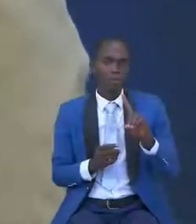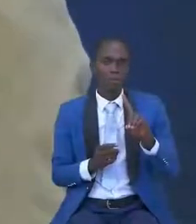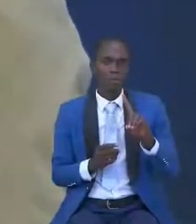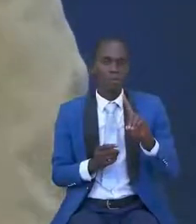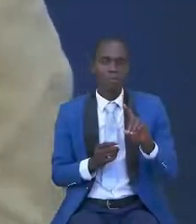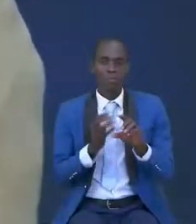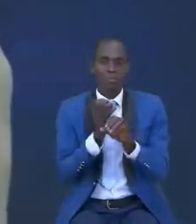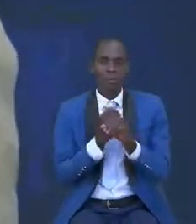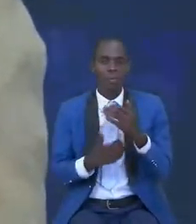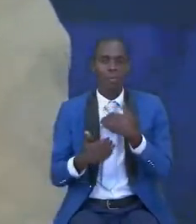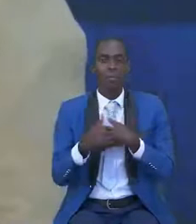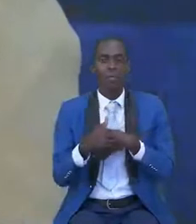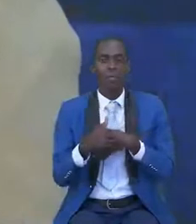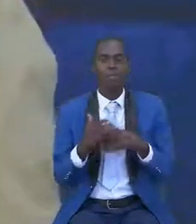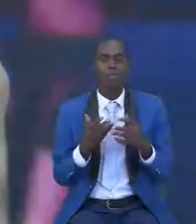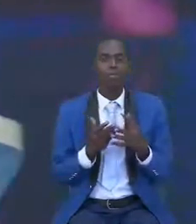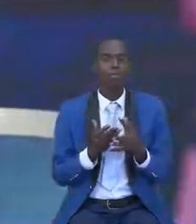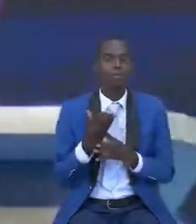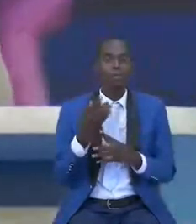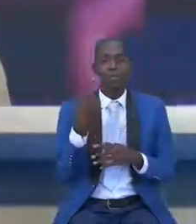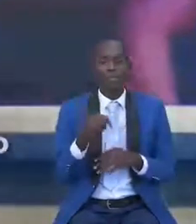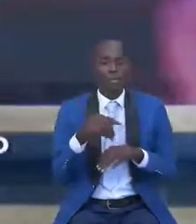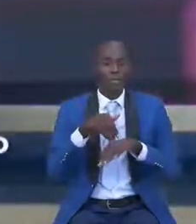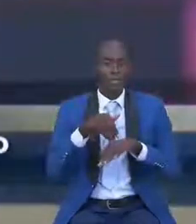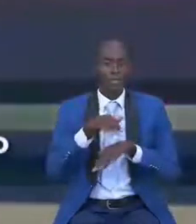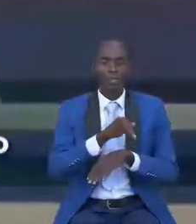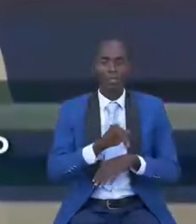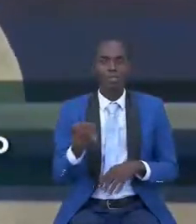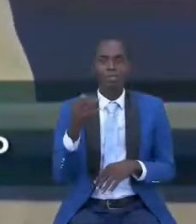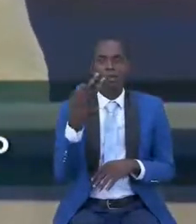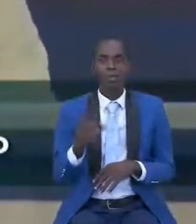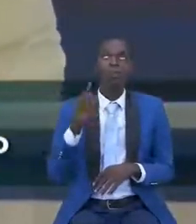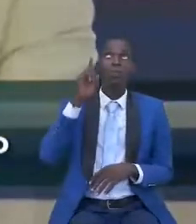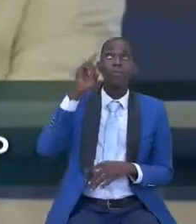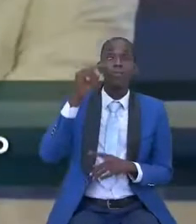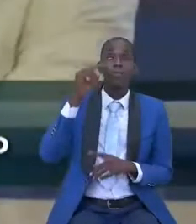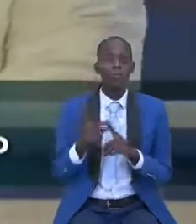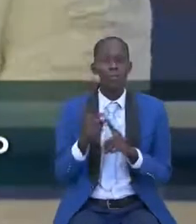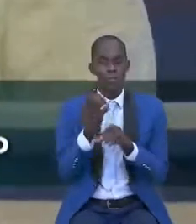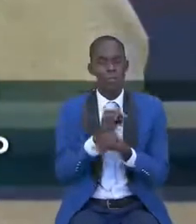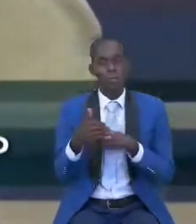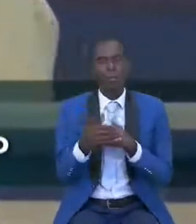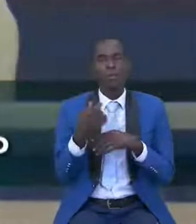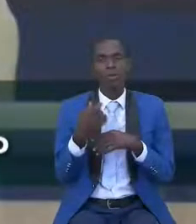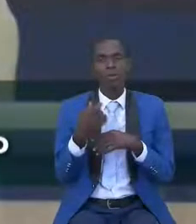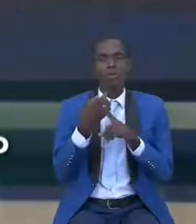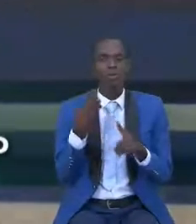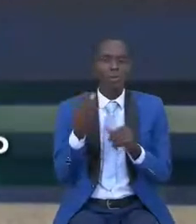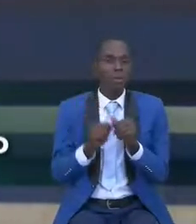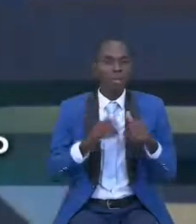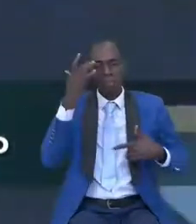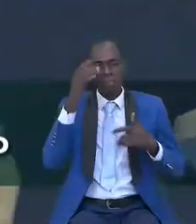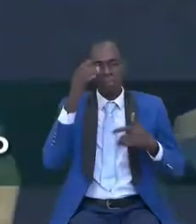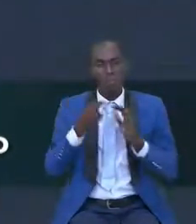Je considère trois points. Premièrement, le rétablissement par l'envoi de sa parole.